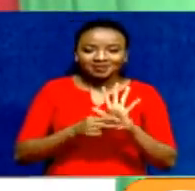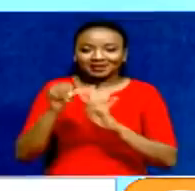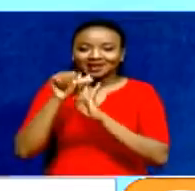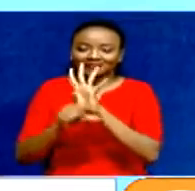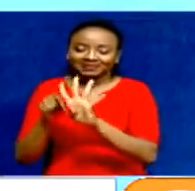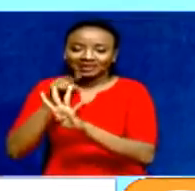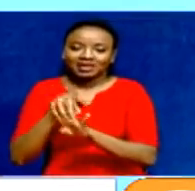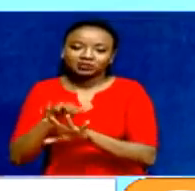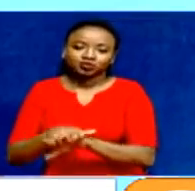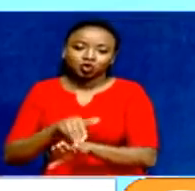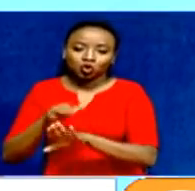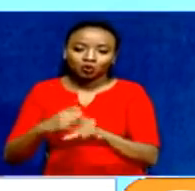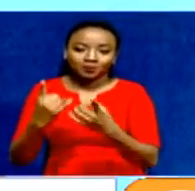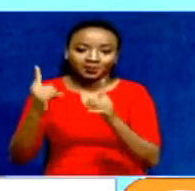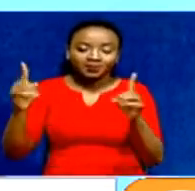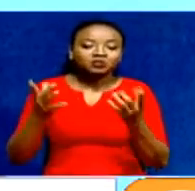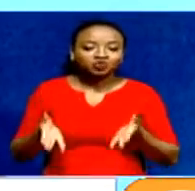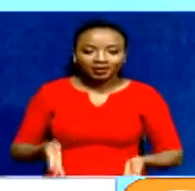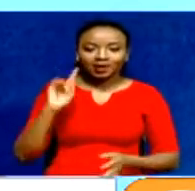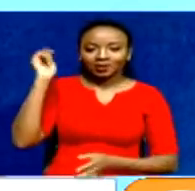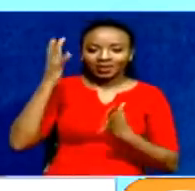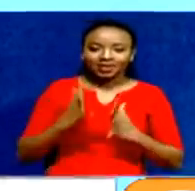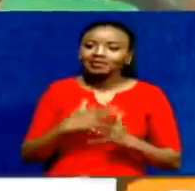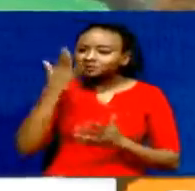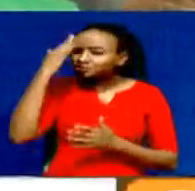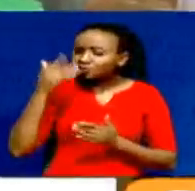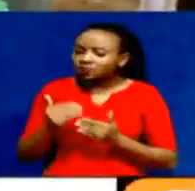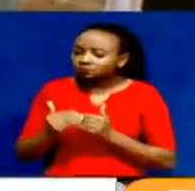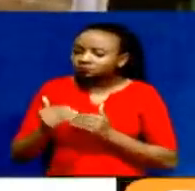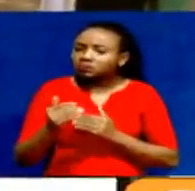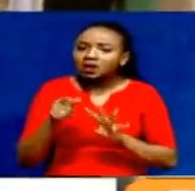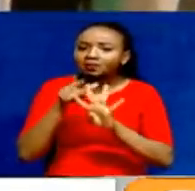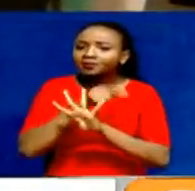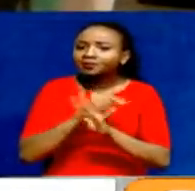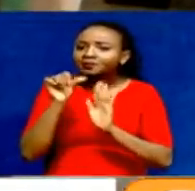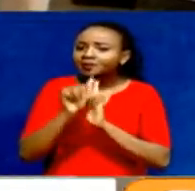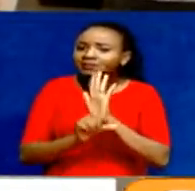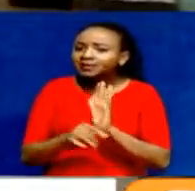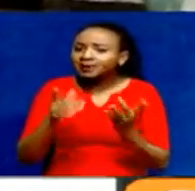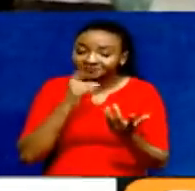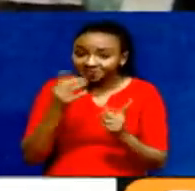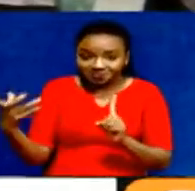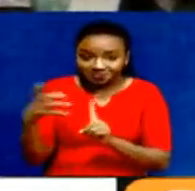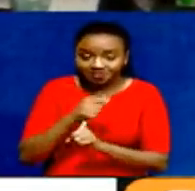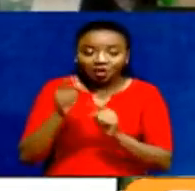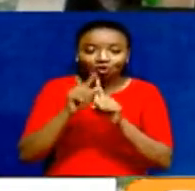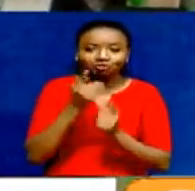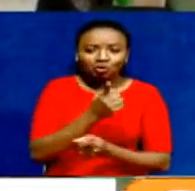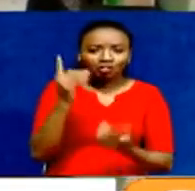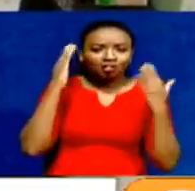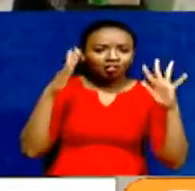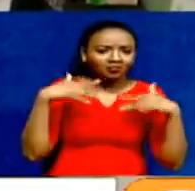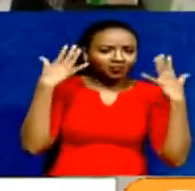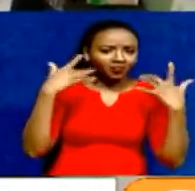utekelezaji wake, Wakenya wakitaka kujua hatima ya ajenda hizo 4. Maandalizi ya uchaguzi yakiendelea, na huku hofu